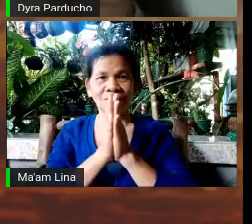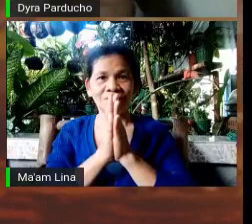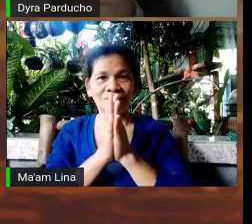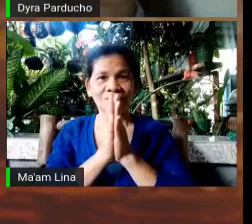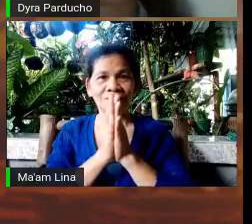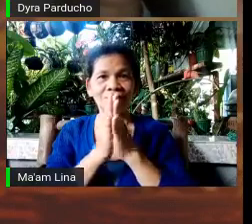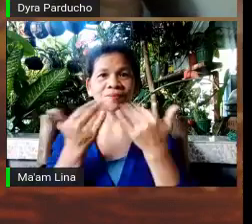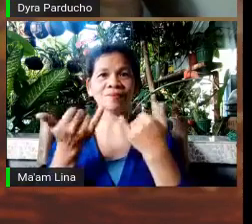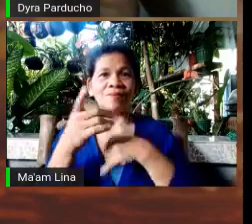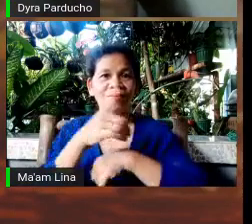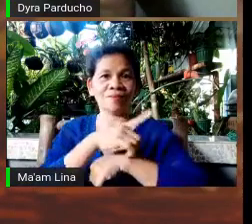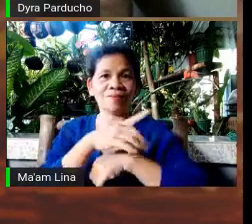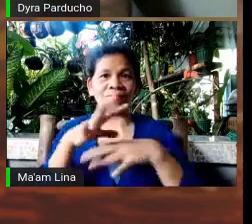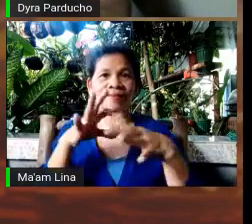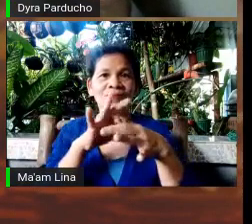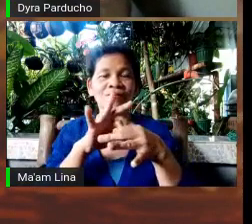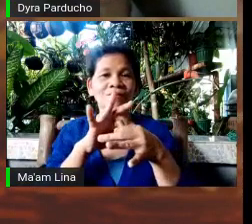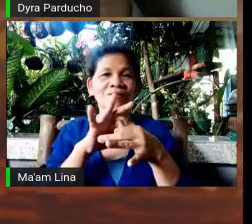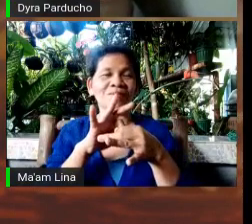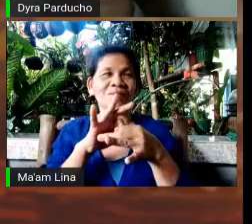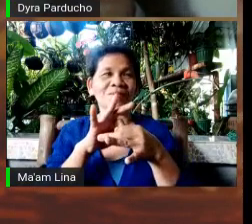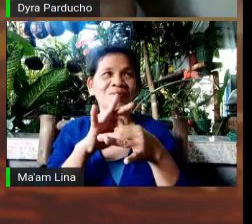Day of Atonement po.